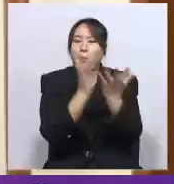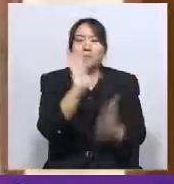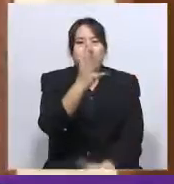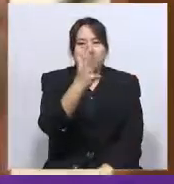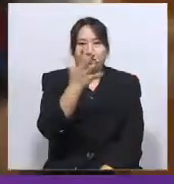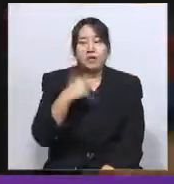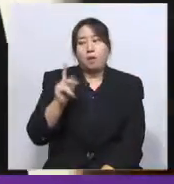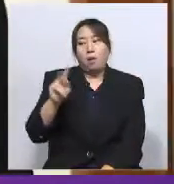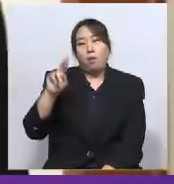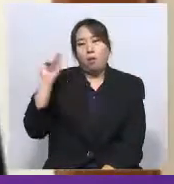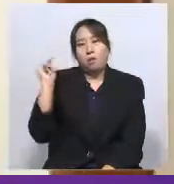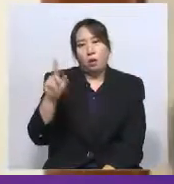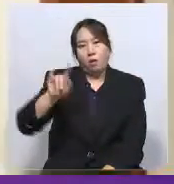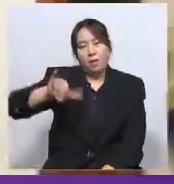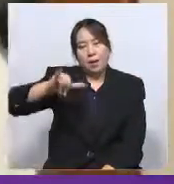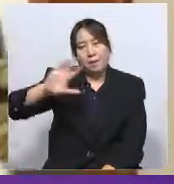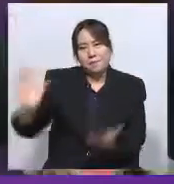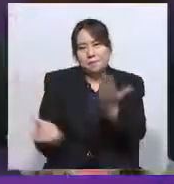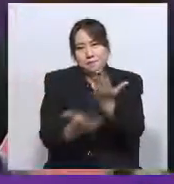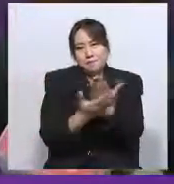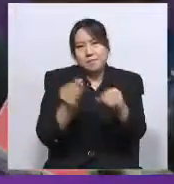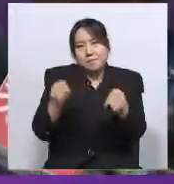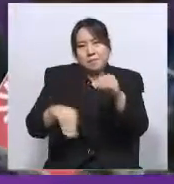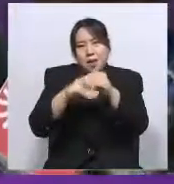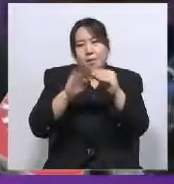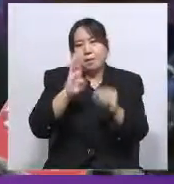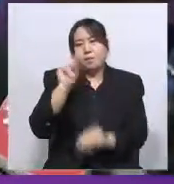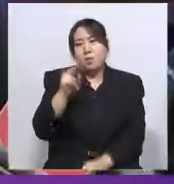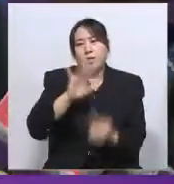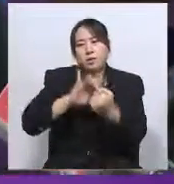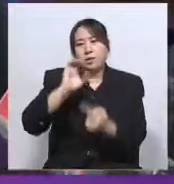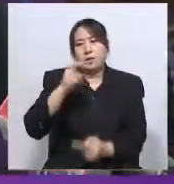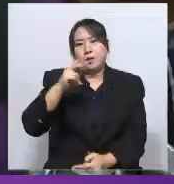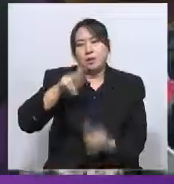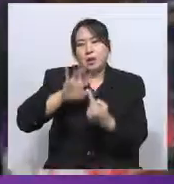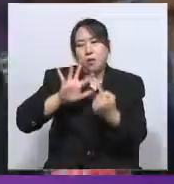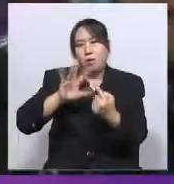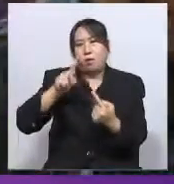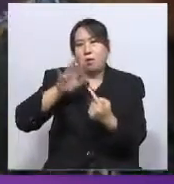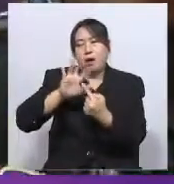อาจพิจารณาปรับเพิ่มบทเฉพาะการของร่างพระราชบัญญัติประกอบรัฐธรรมนูญว่าด้วยการ